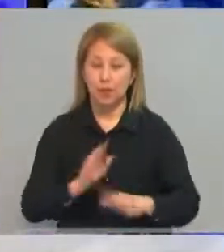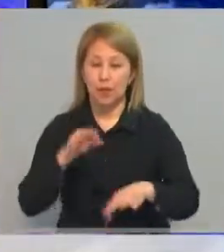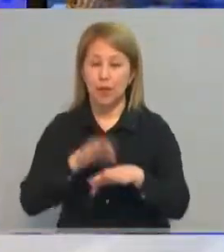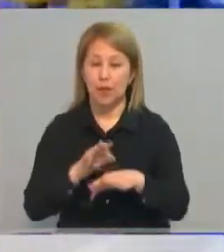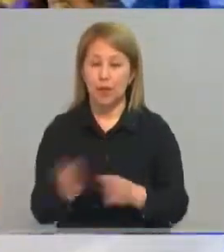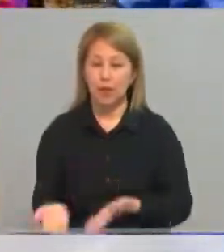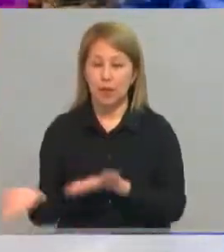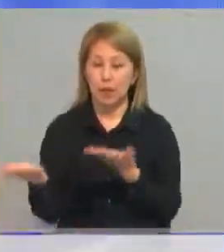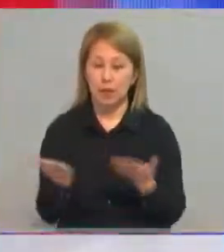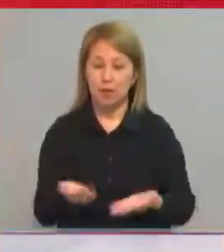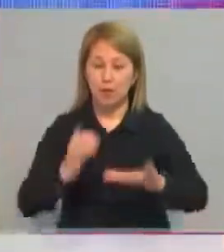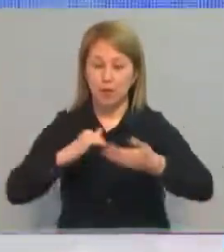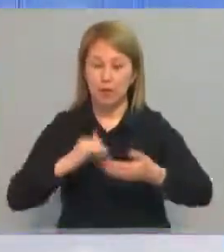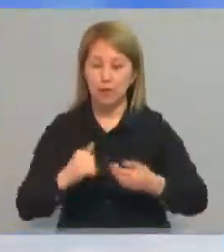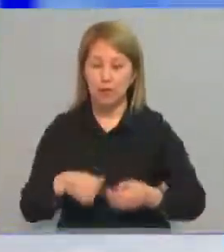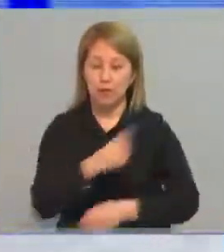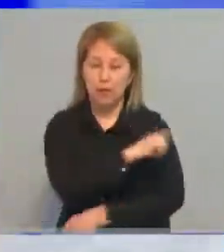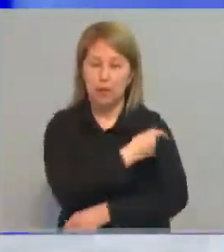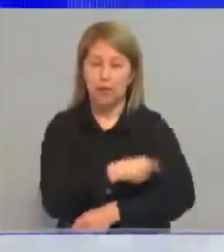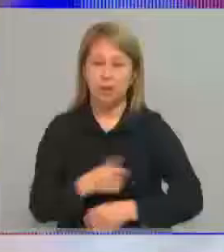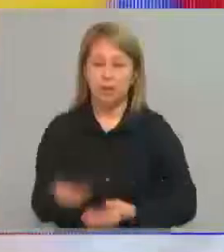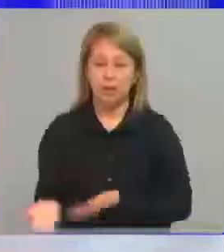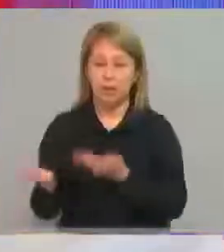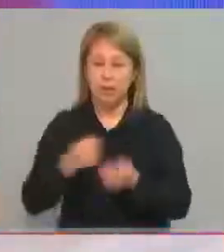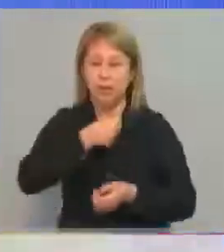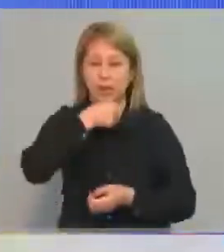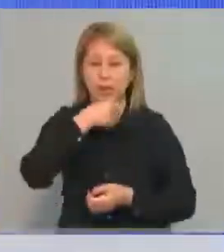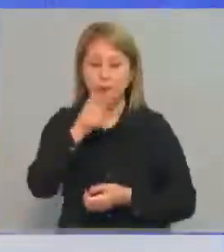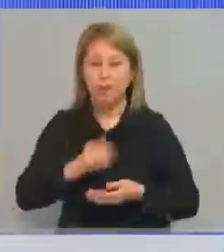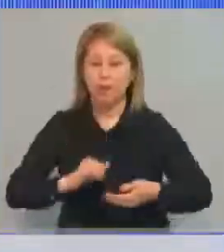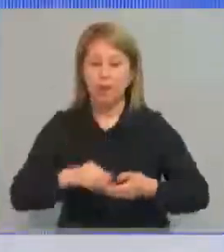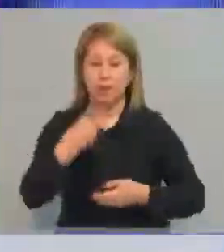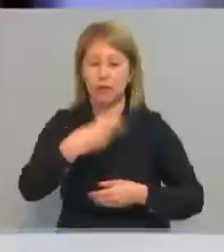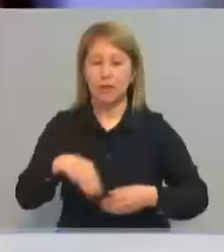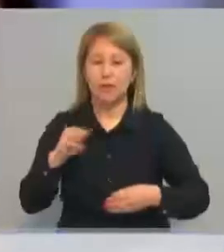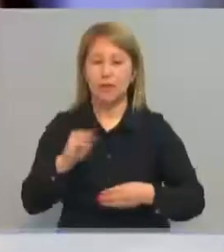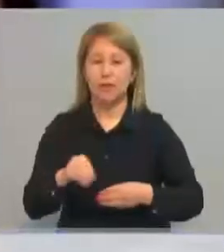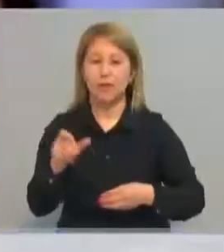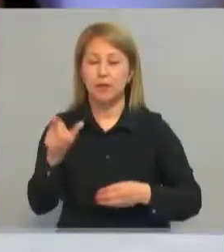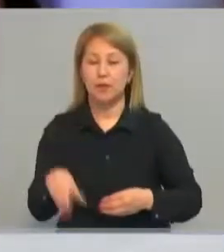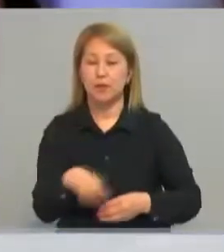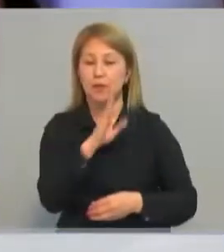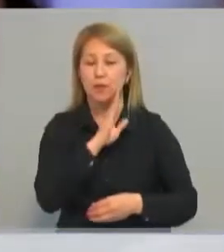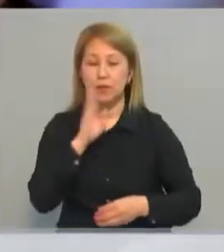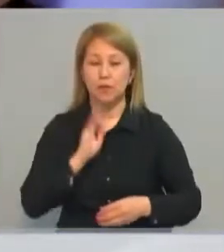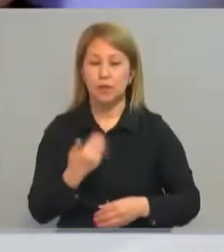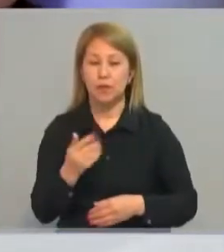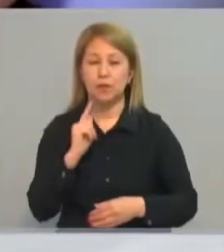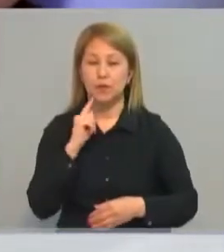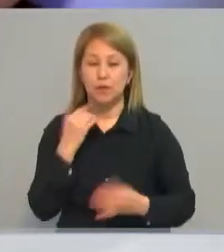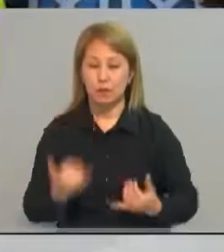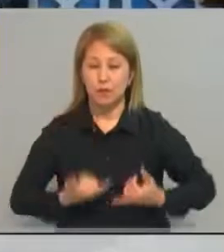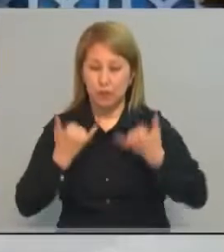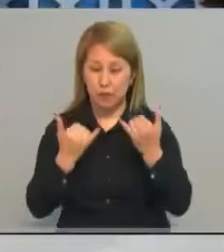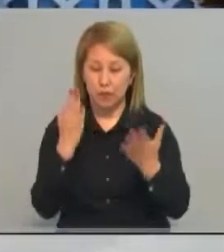специально пригласили гостей и ветеранов медицины. В регионе работают около 20 тысяч медицинских сестер. Их труд неценим, ведь